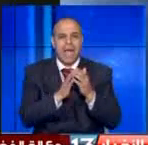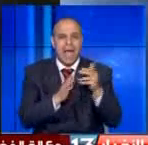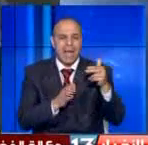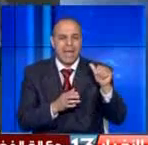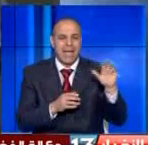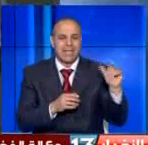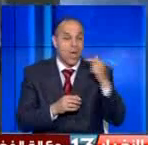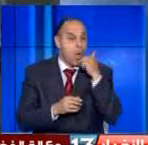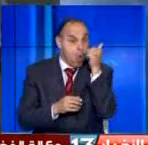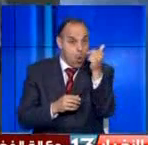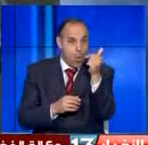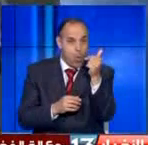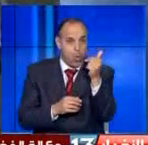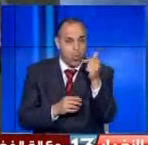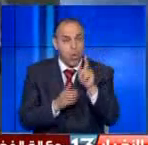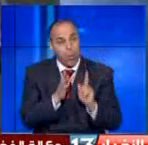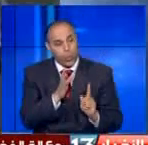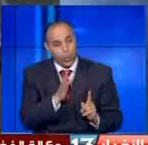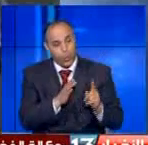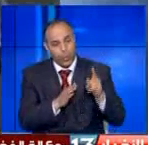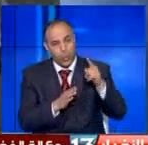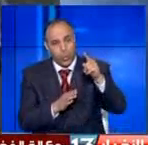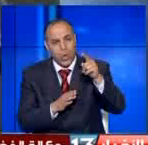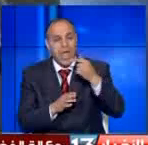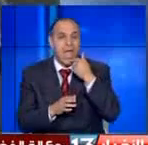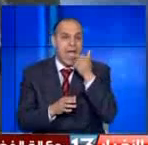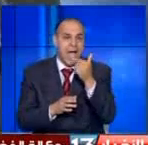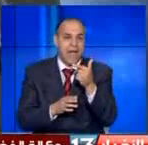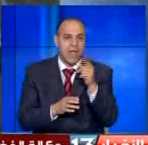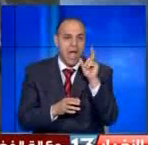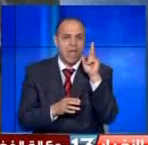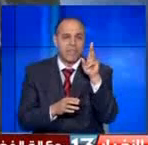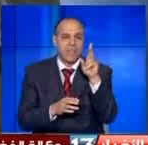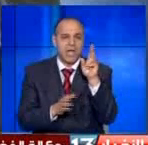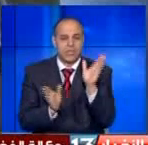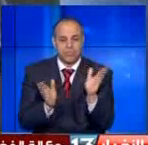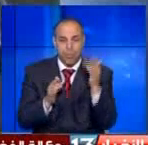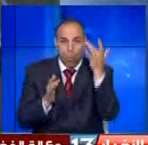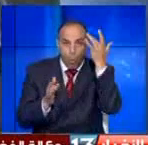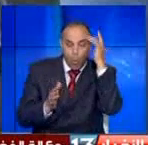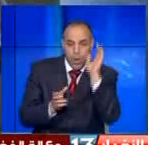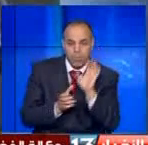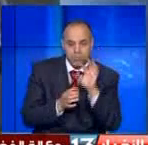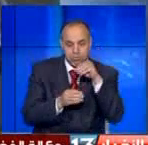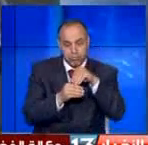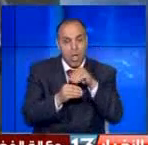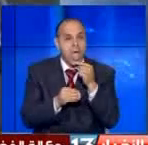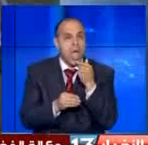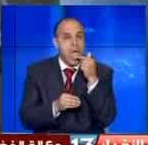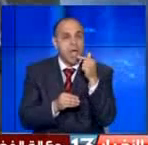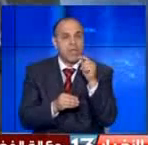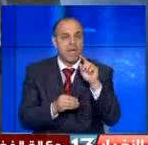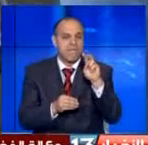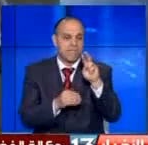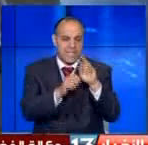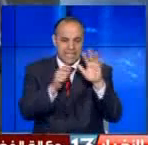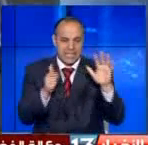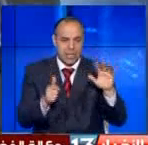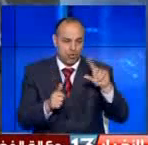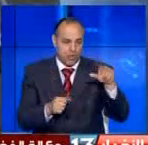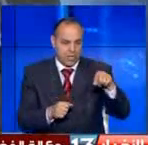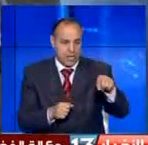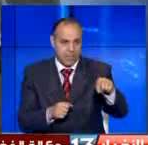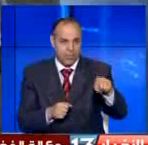الأمريكية. هذا ويحمل المسبار الأمريكي كاسيني 12 جهازا علميا، حيث سيقوم في 26 من